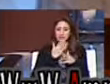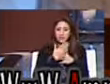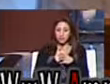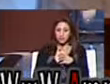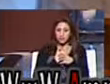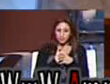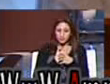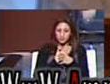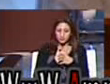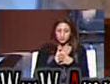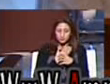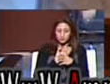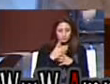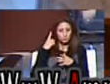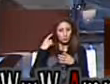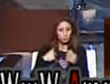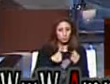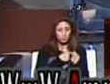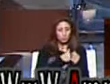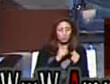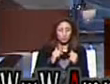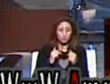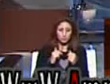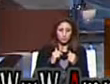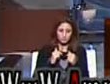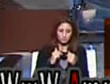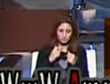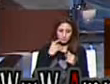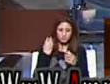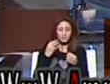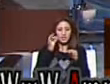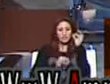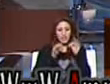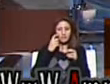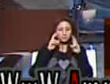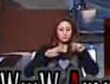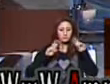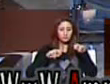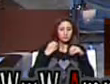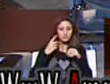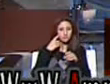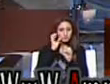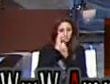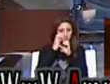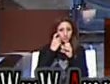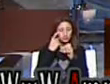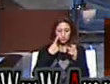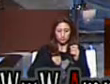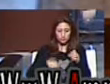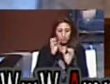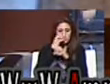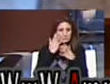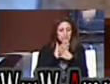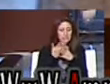الوفاه ايه؟ هو المفروض حضرتك بقى يعني اعتقد النيابه هتحول هتطلب تشريح الجثه علشان خاطر